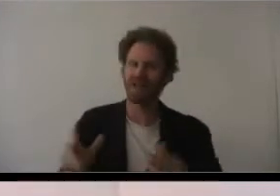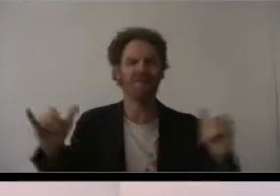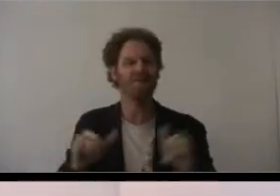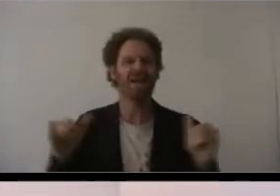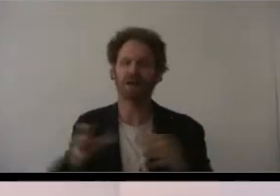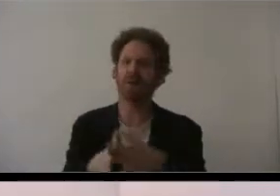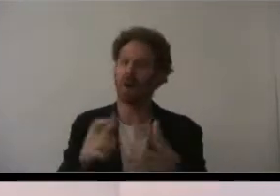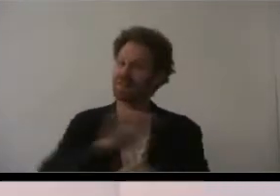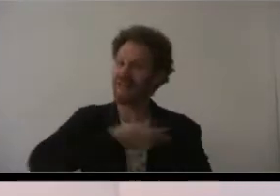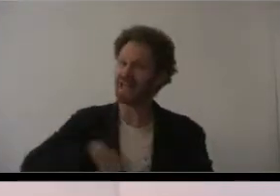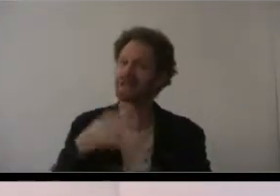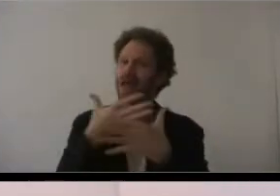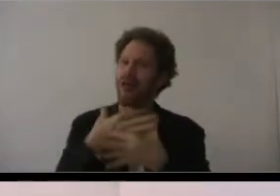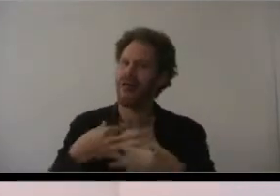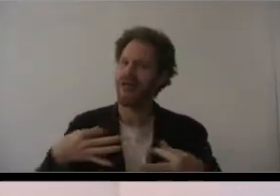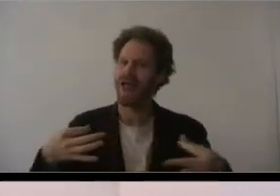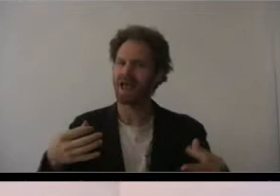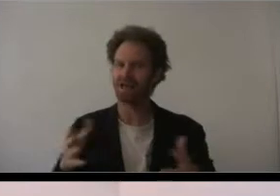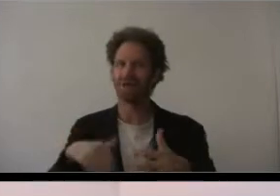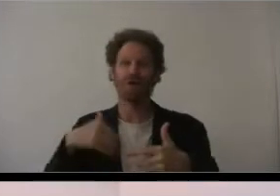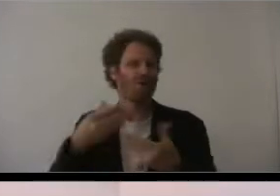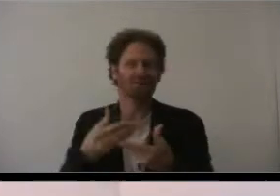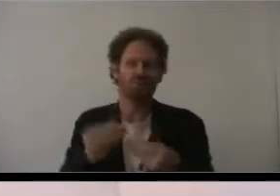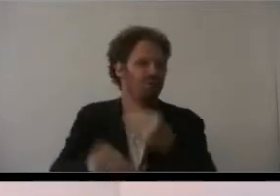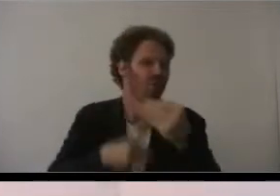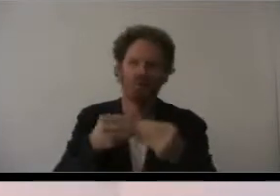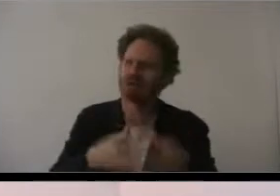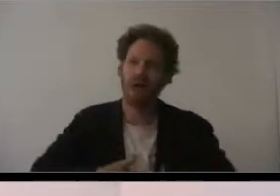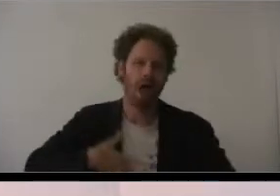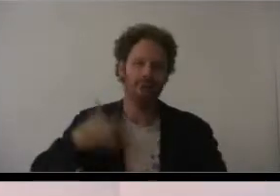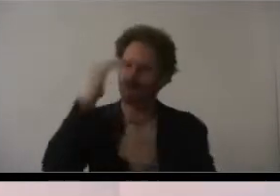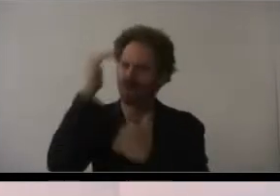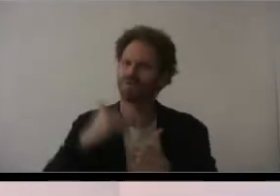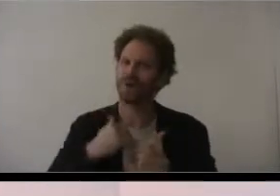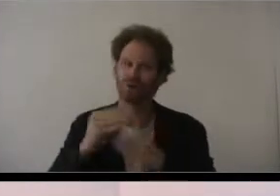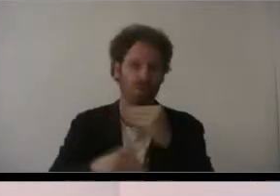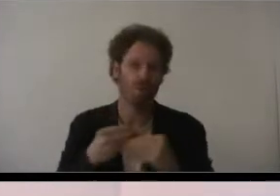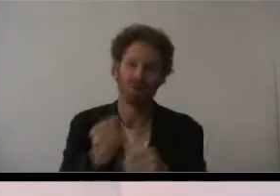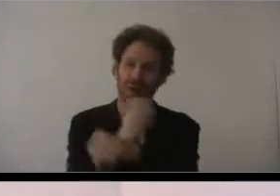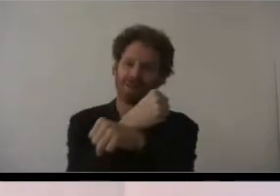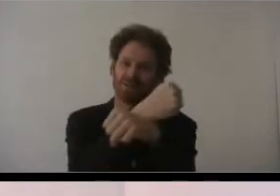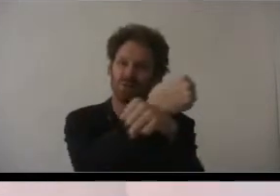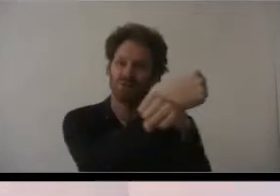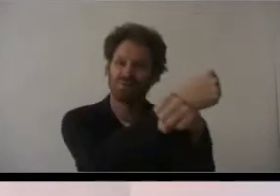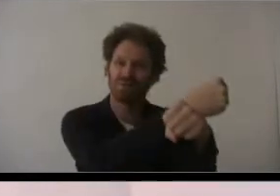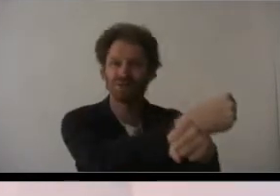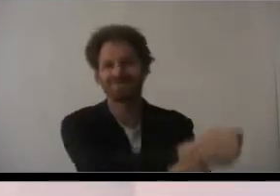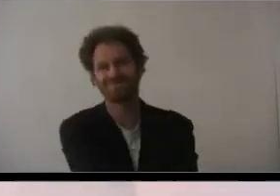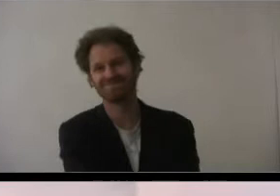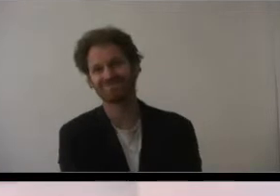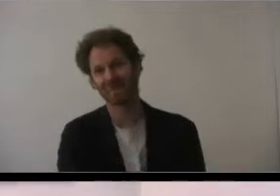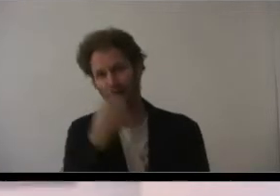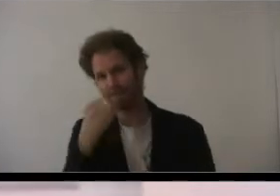d'apaisement. Où chacun se retrouve dans l'univers qui lui fait confiance. C'est à dire l'univers familial. Bonne année 2015.